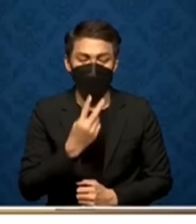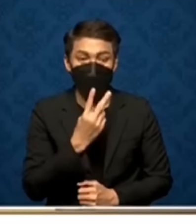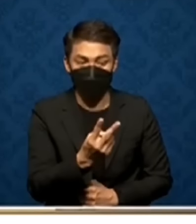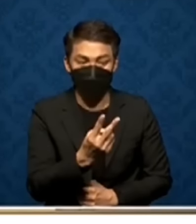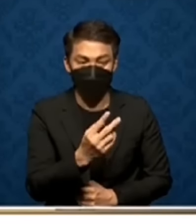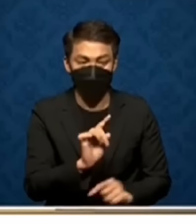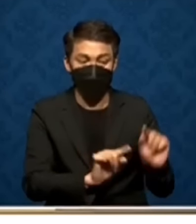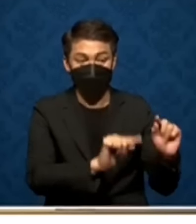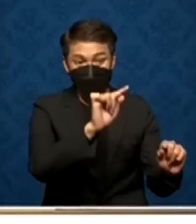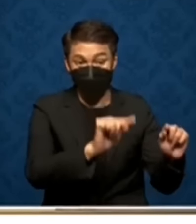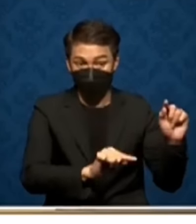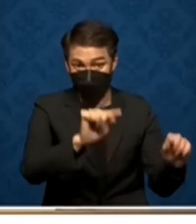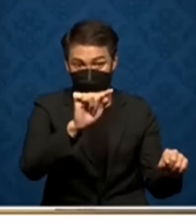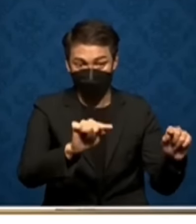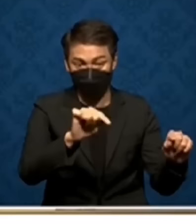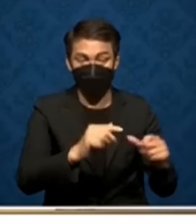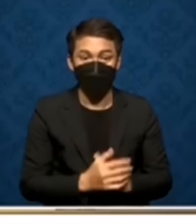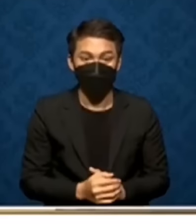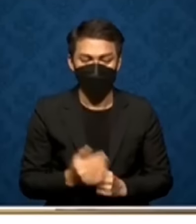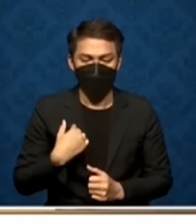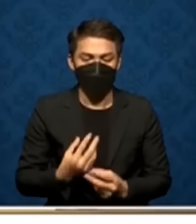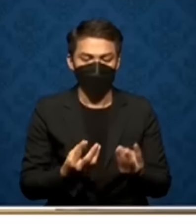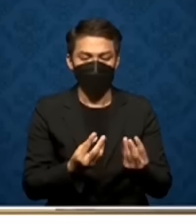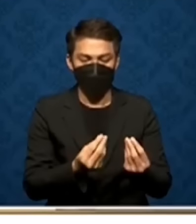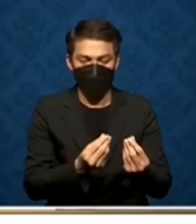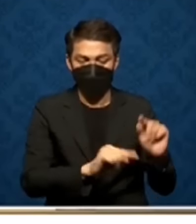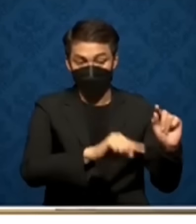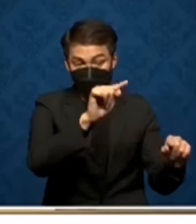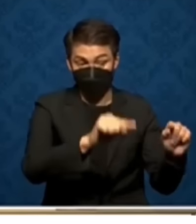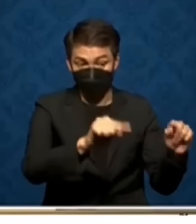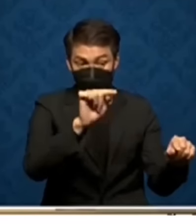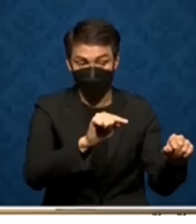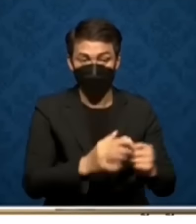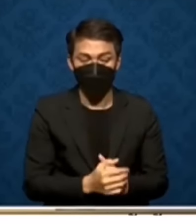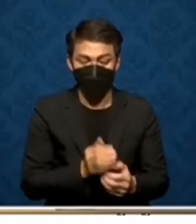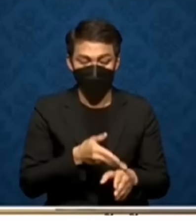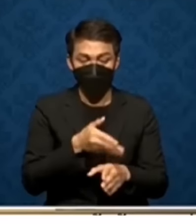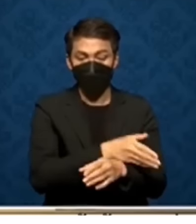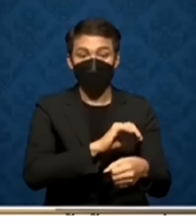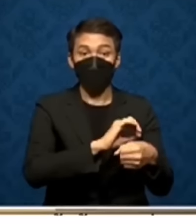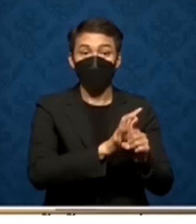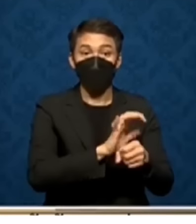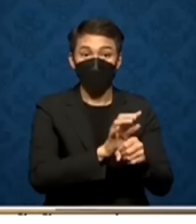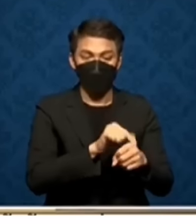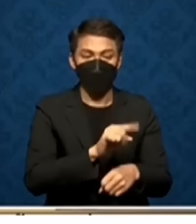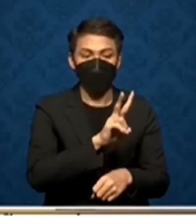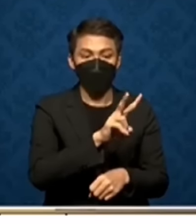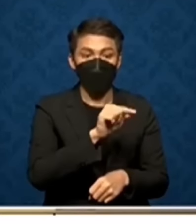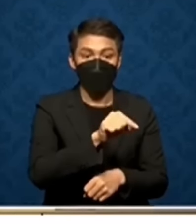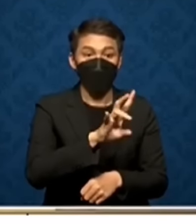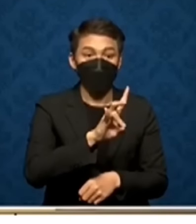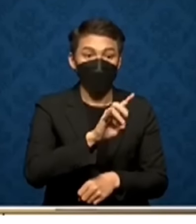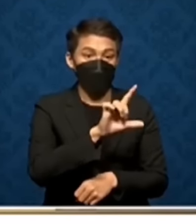พย์จากคนผมมีตัวเลขนะฮะตลาดหลักทรัพย์จากก่อนโควิดเนี่ยคนอยู่บัญชีอยู่ 2.7